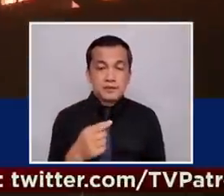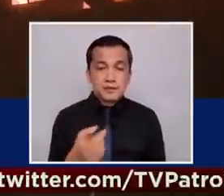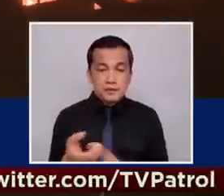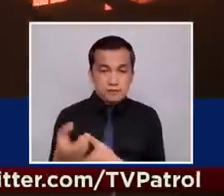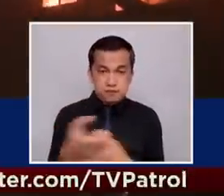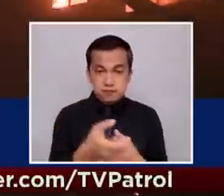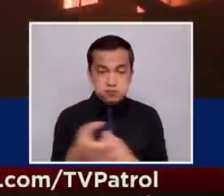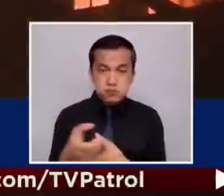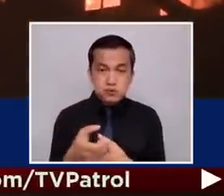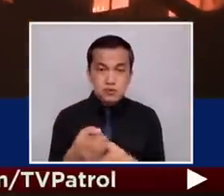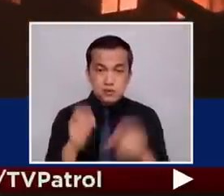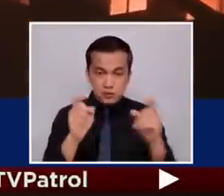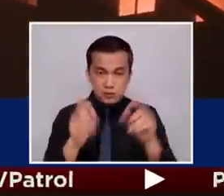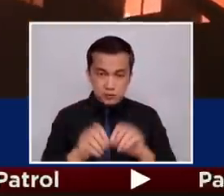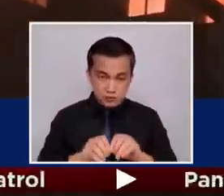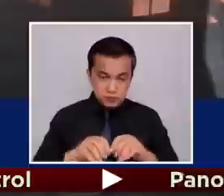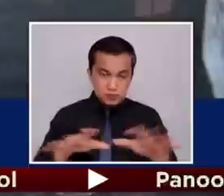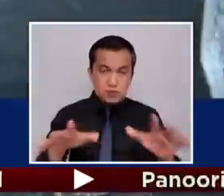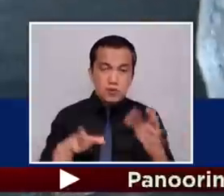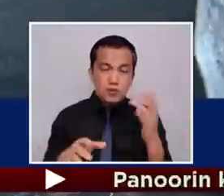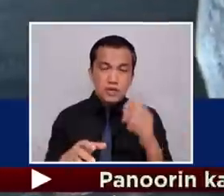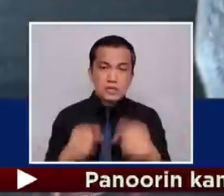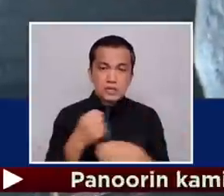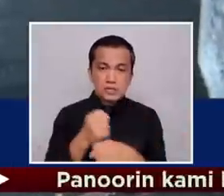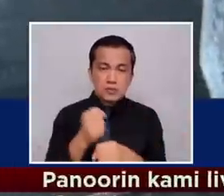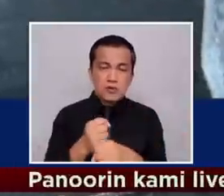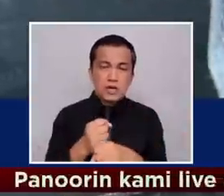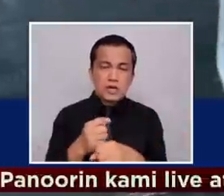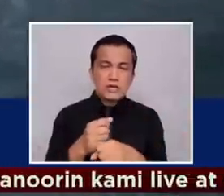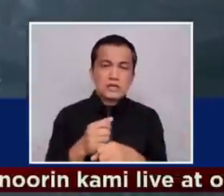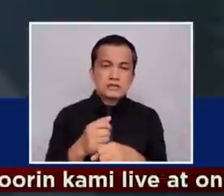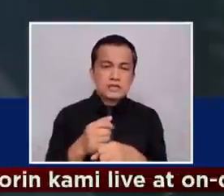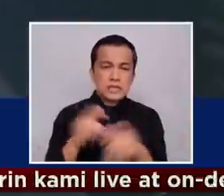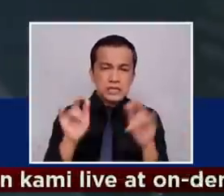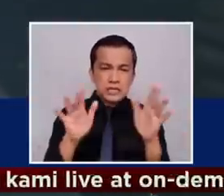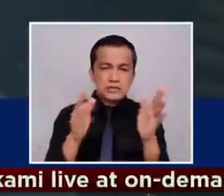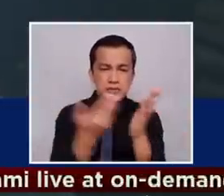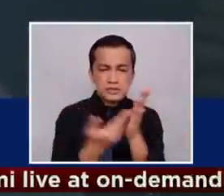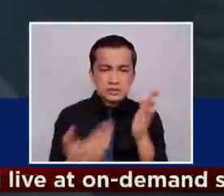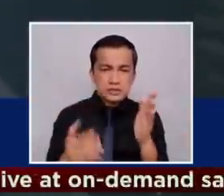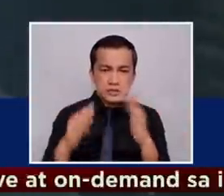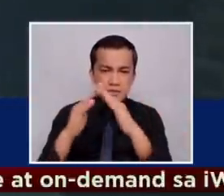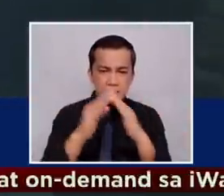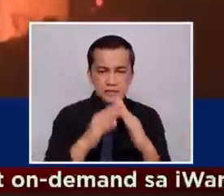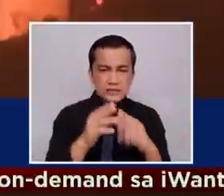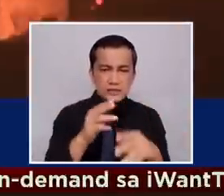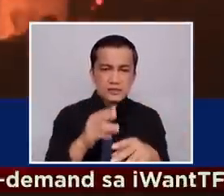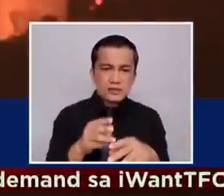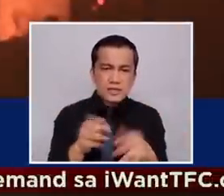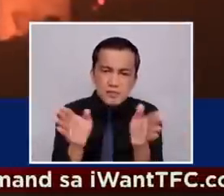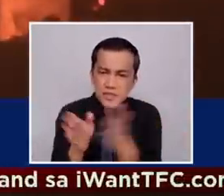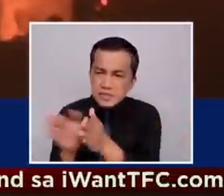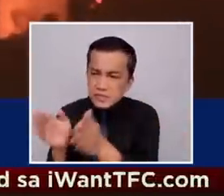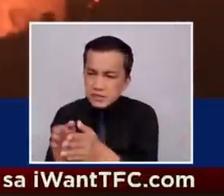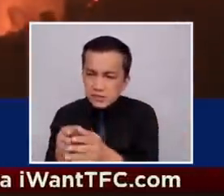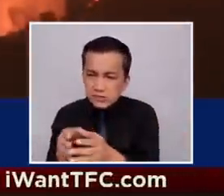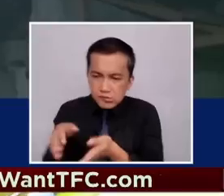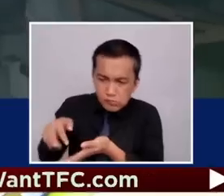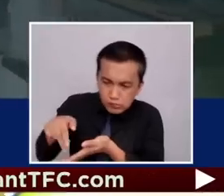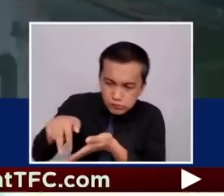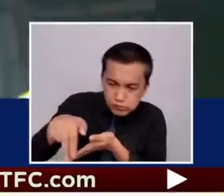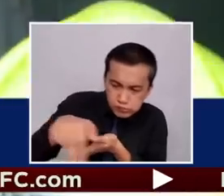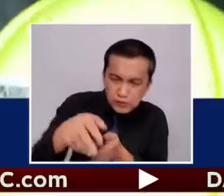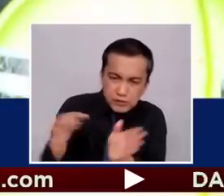mabilis kumalat ang apoy dahil gawa sa light materials ang mga bahay at makikipot ang mga eskinita.